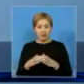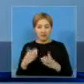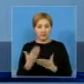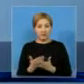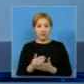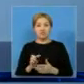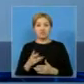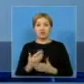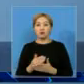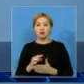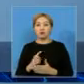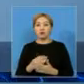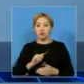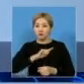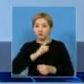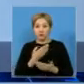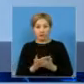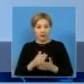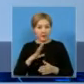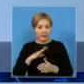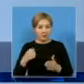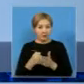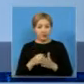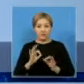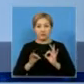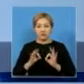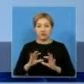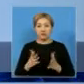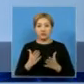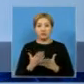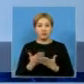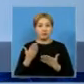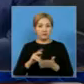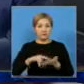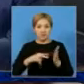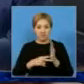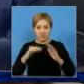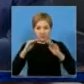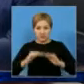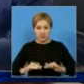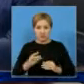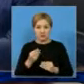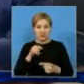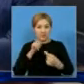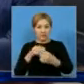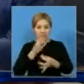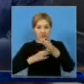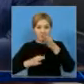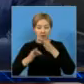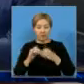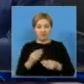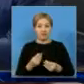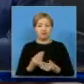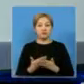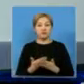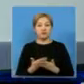На месторождении Тенгиз усилят ограничительные меры до стабилизации ситуации. Планируется снизить цены на антиковидные лекарства в розничной